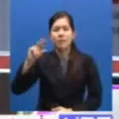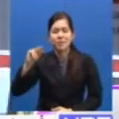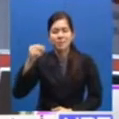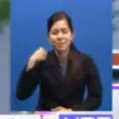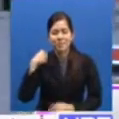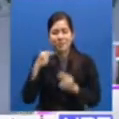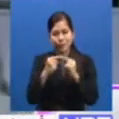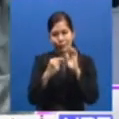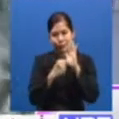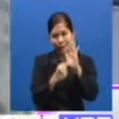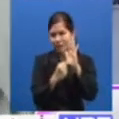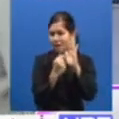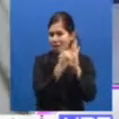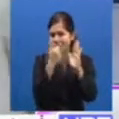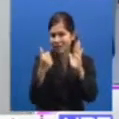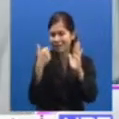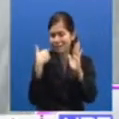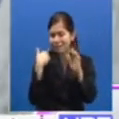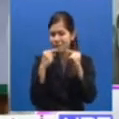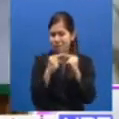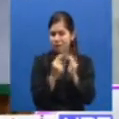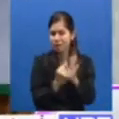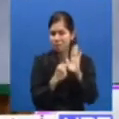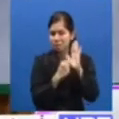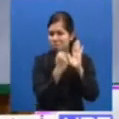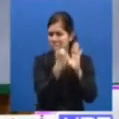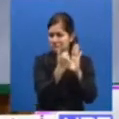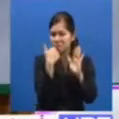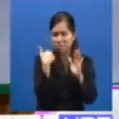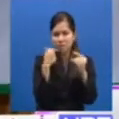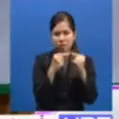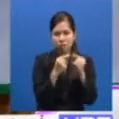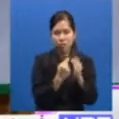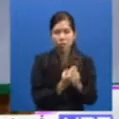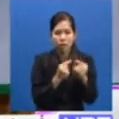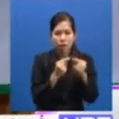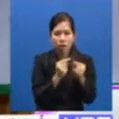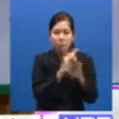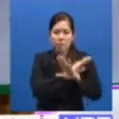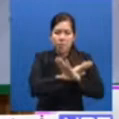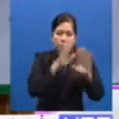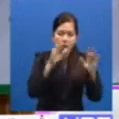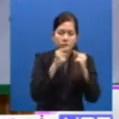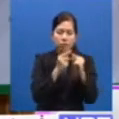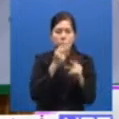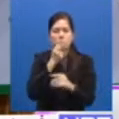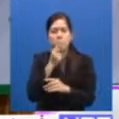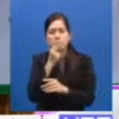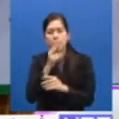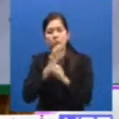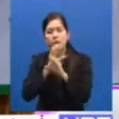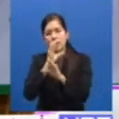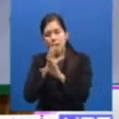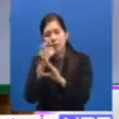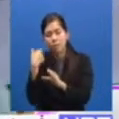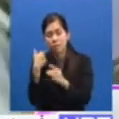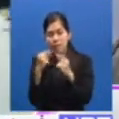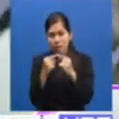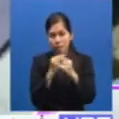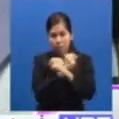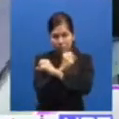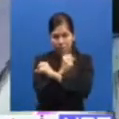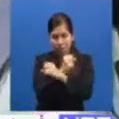และผู้รับรางวัลเป็นต้นแบบที่ดีในการลดละเลิกเหล้าบุหรี่รวมทั้งช่วยป้องกันและแก้ไขปัญหาอบายมุข